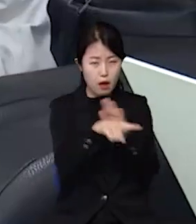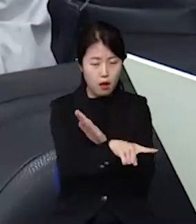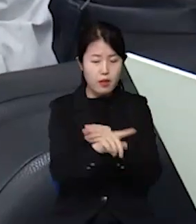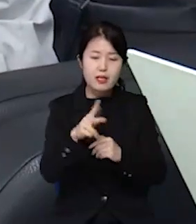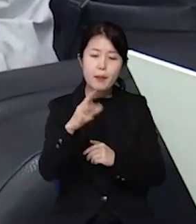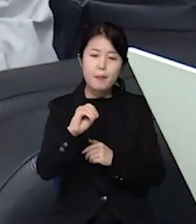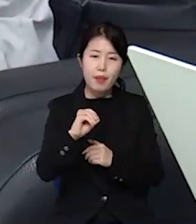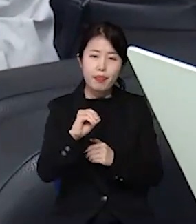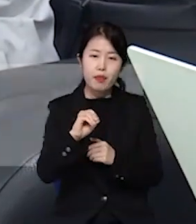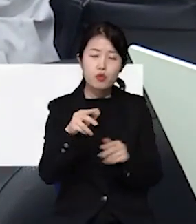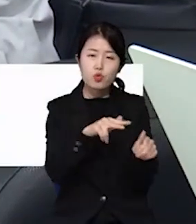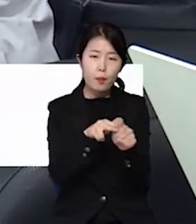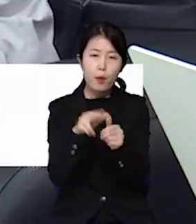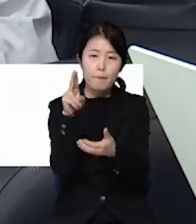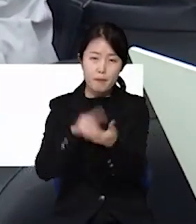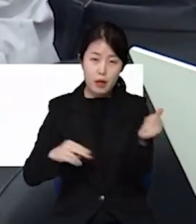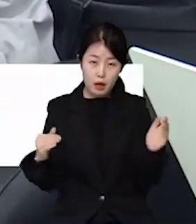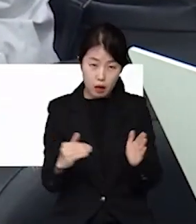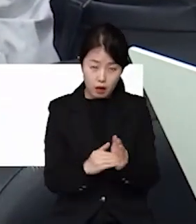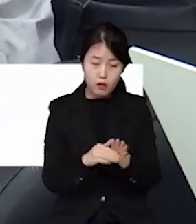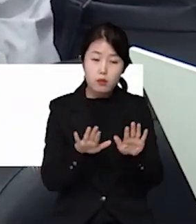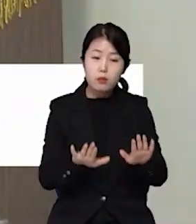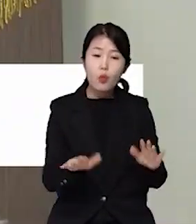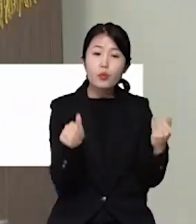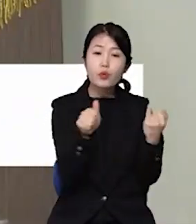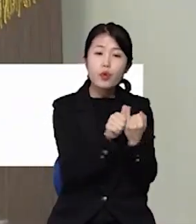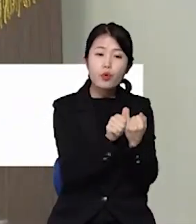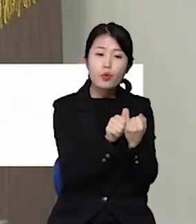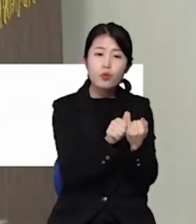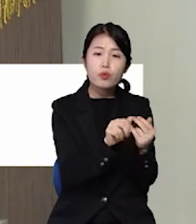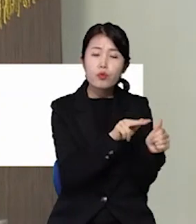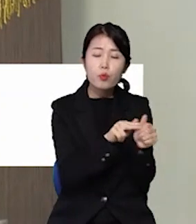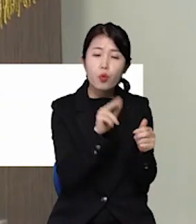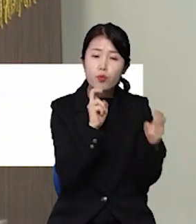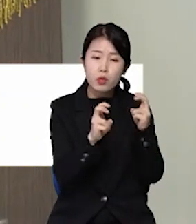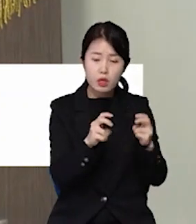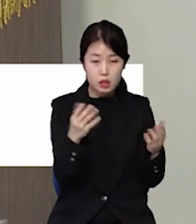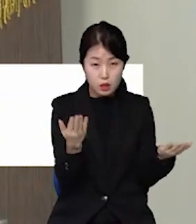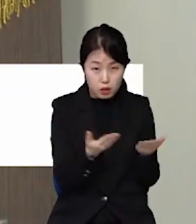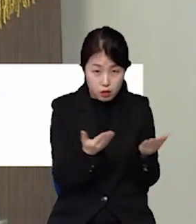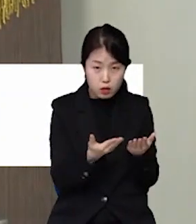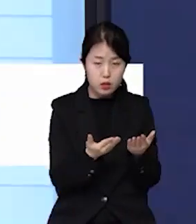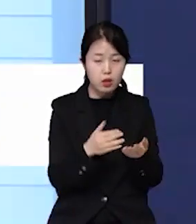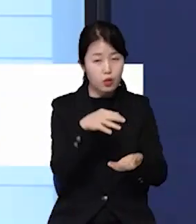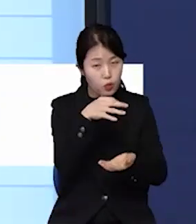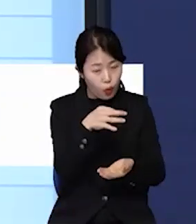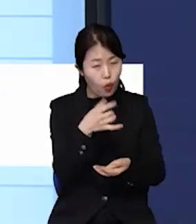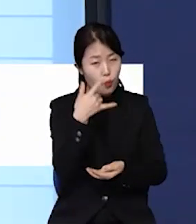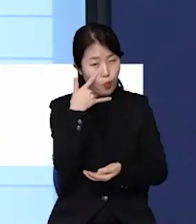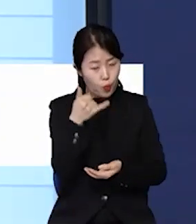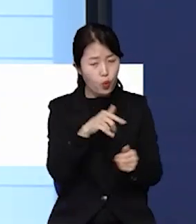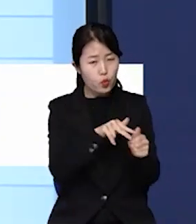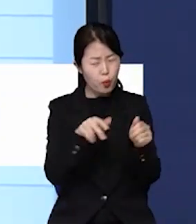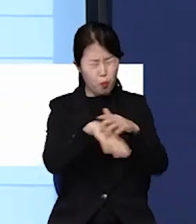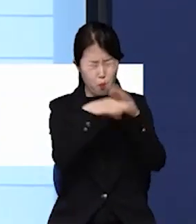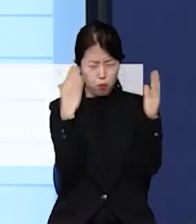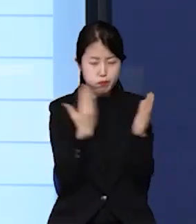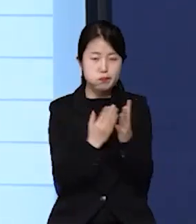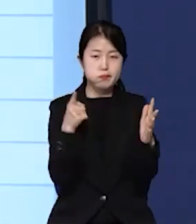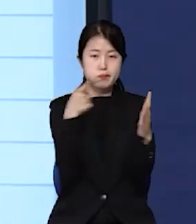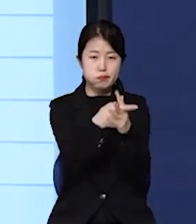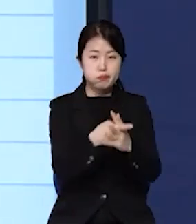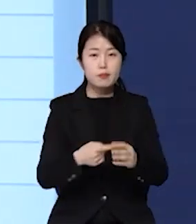고객의 상세한 개인정보를 갖고 있는 결혼정보업체에서는 직업과 연봉, 자산은 물론 부모의 정보까지